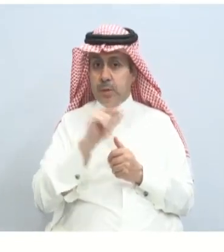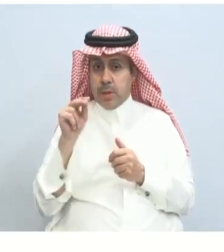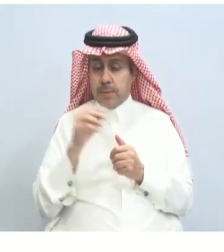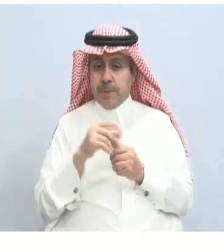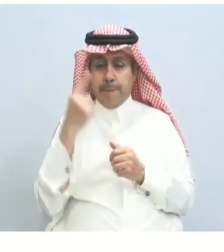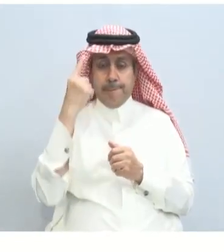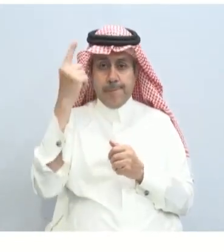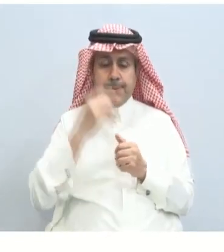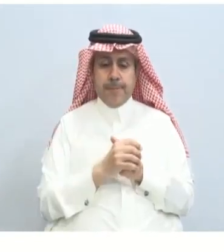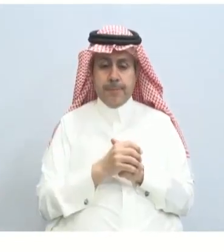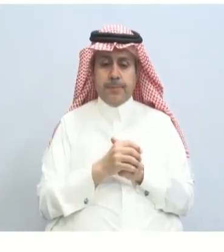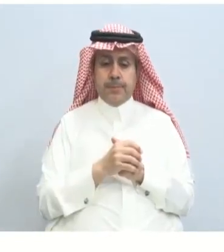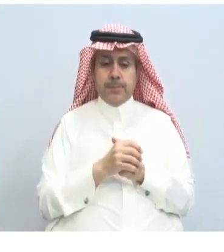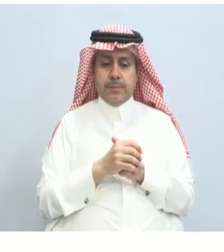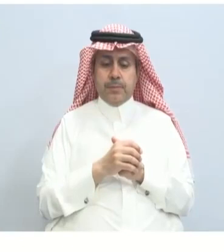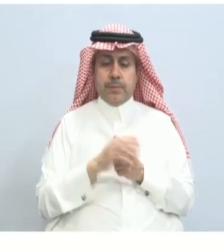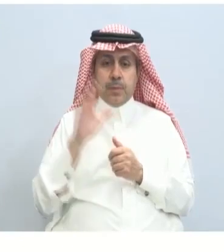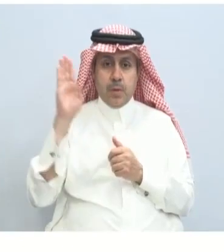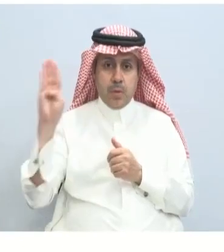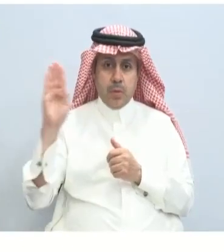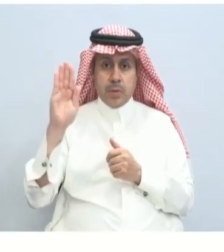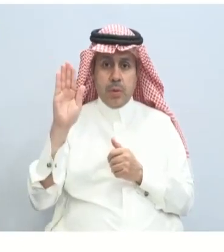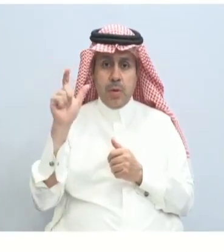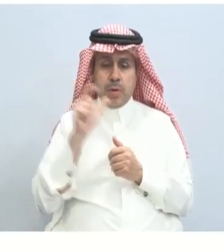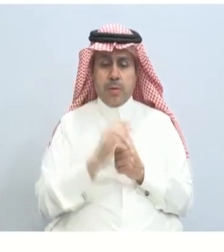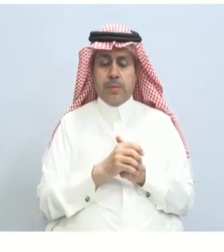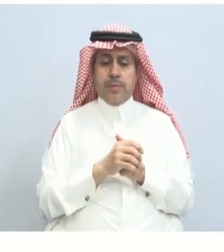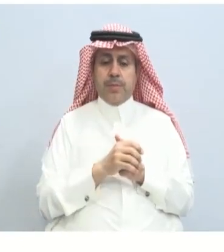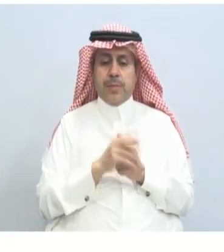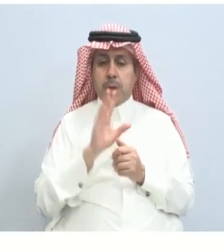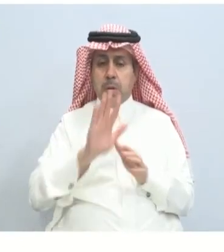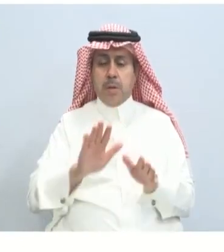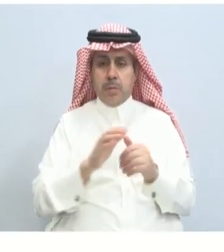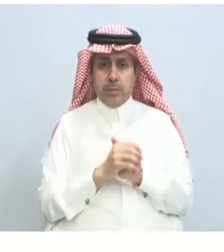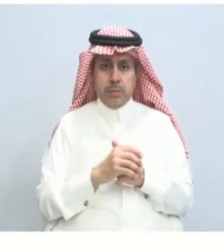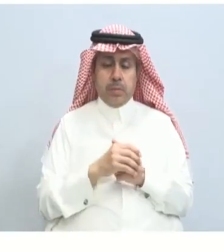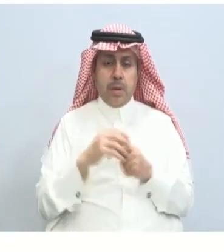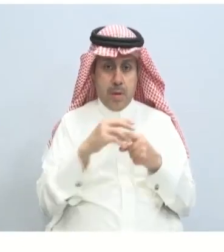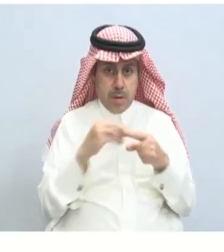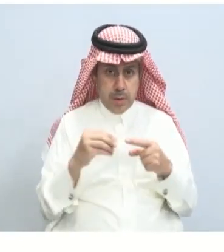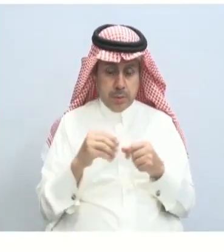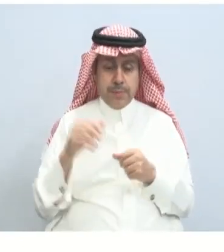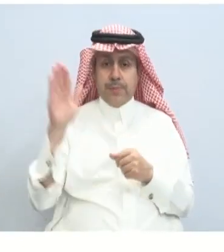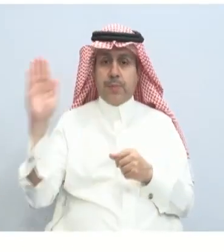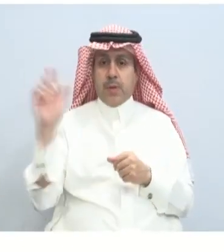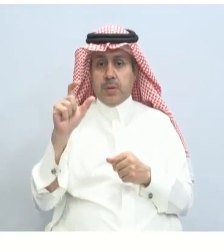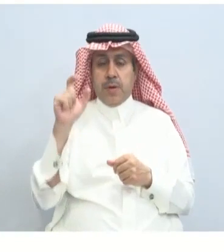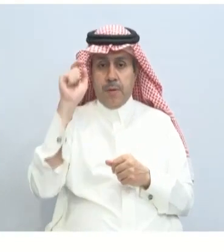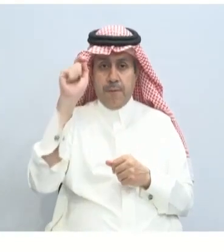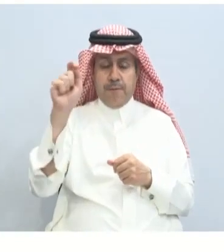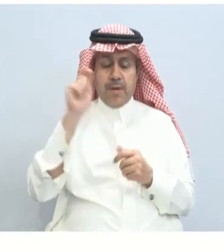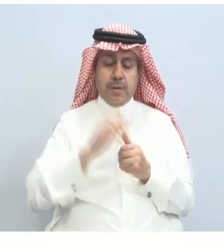تساوي واحد كوساين الثيتا اتركها كما هي ناقصا ساين الثيتا اتركها كما